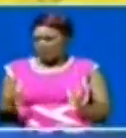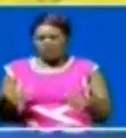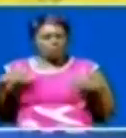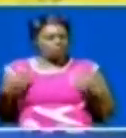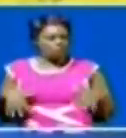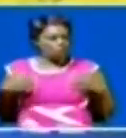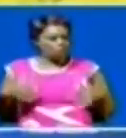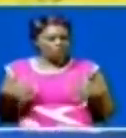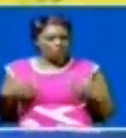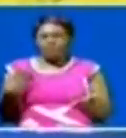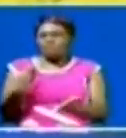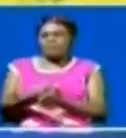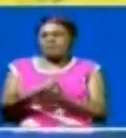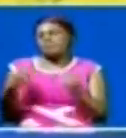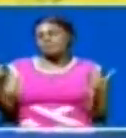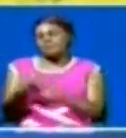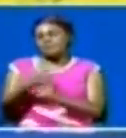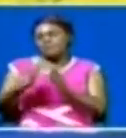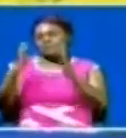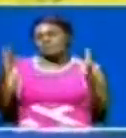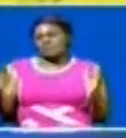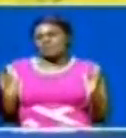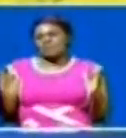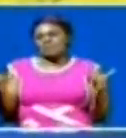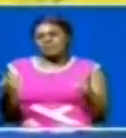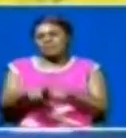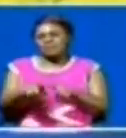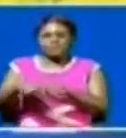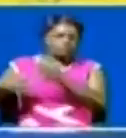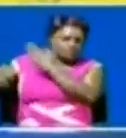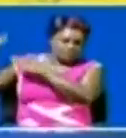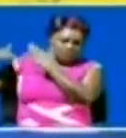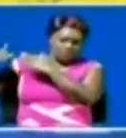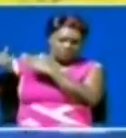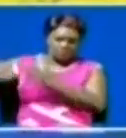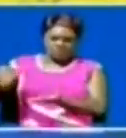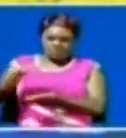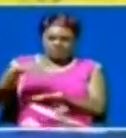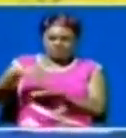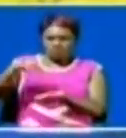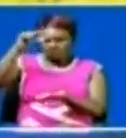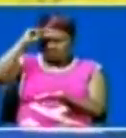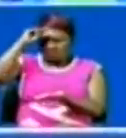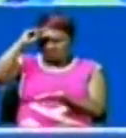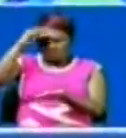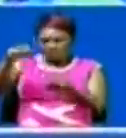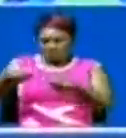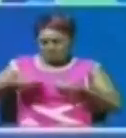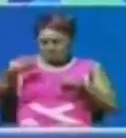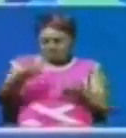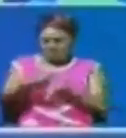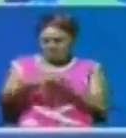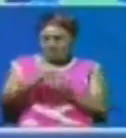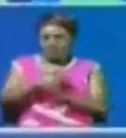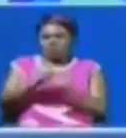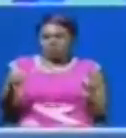pesa mingi sana. So iko tofauti kubwa. Na siku hizo pia central government hawakukuwa natupatia pesa